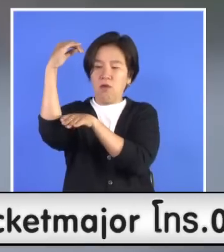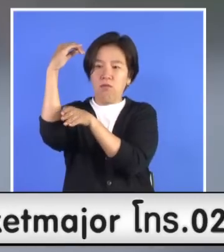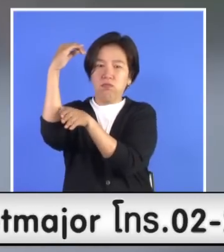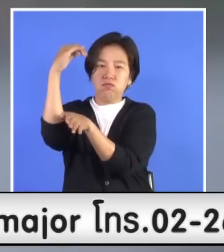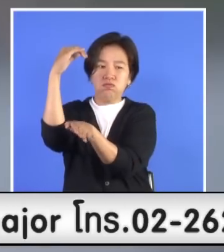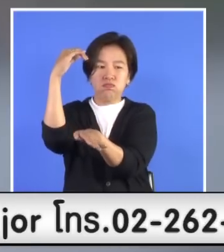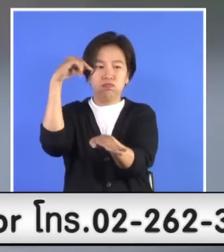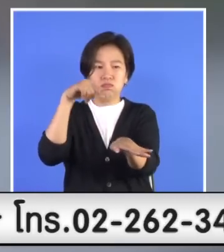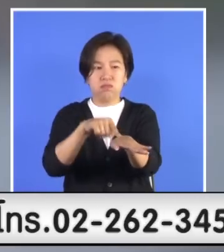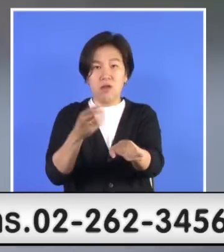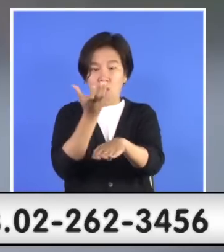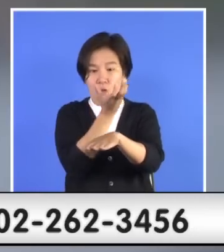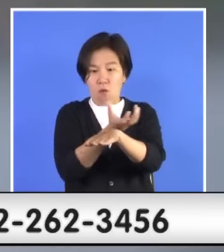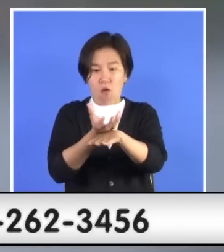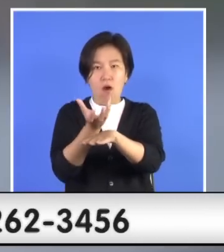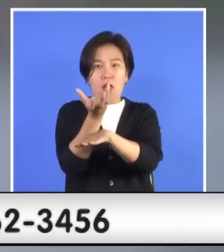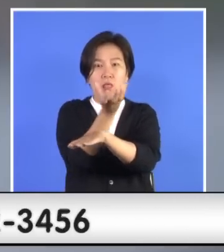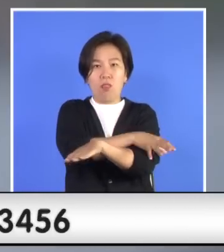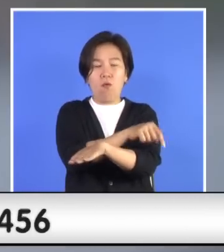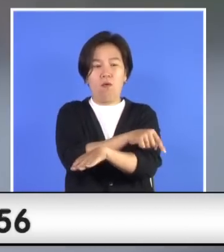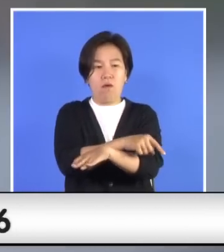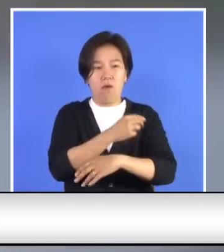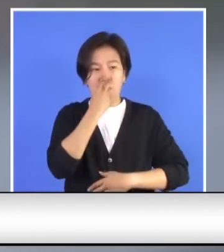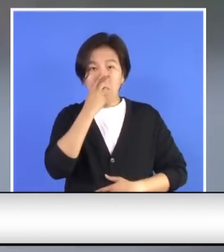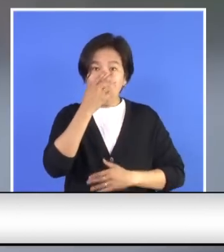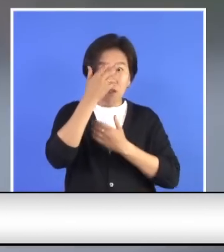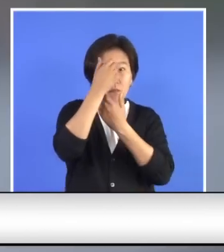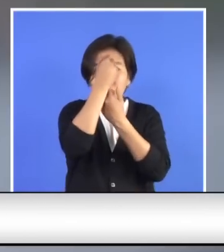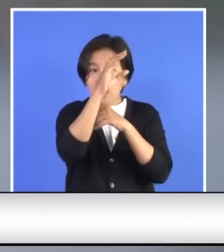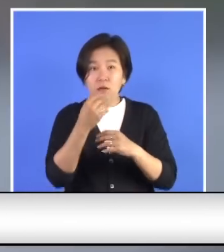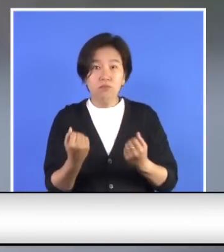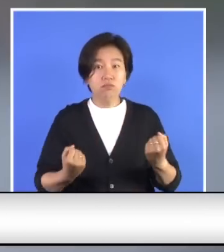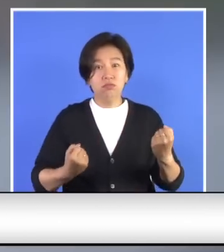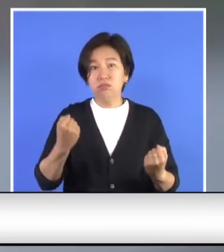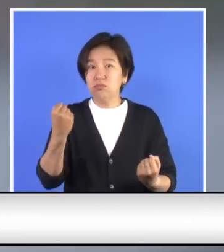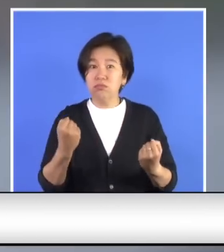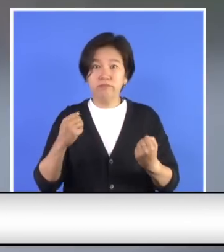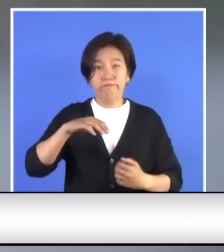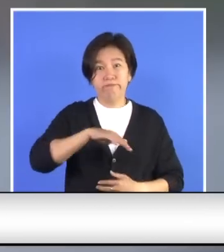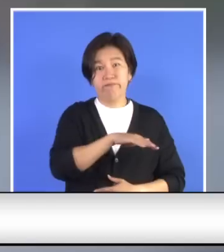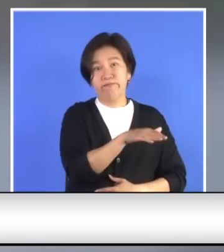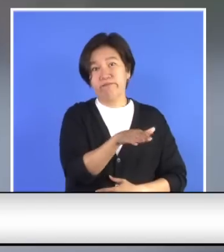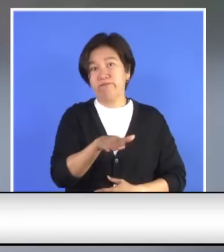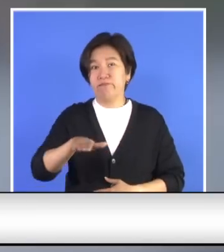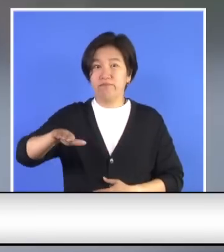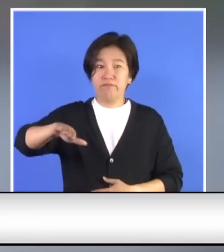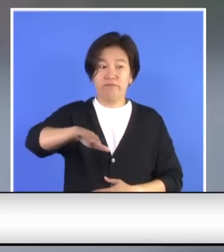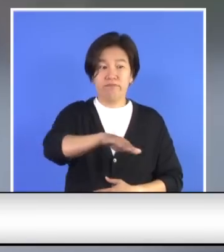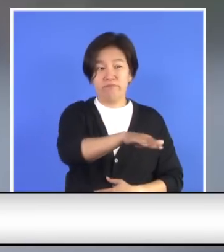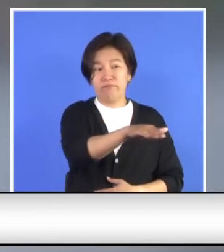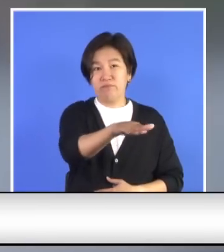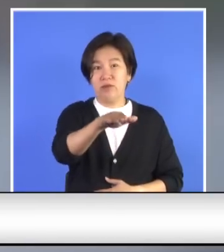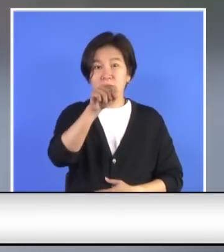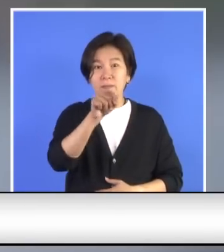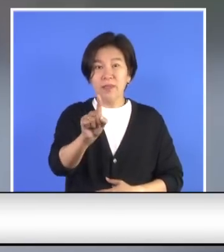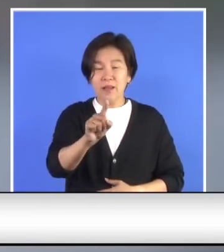ในรถเนี่ยร่วงเป็นแถบเลยแต่ยังไม่สนนะนี่ยังขับต่อไปนะขับต่อไปสักพักหนึ่งนะฮะไปถึงบริเวณใกล้กับจุดกลับ